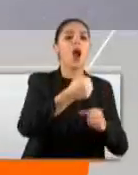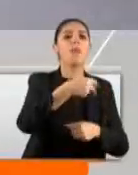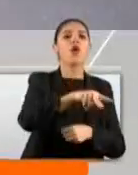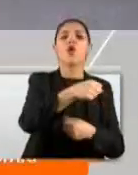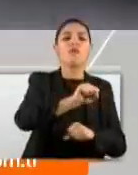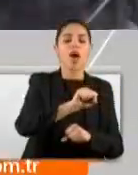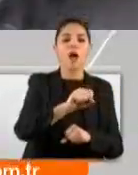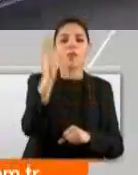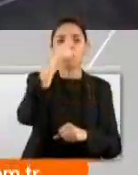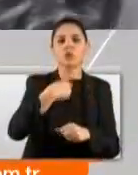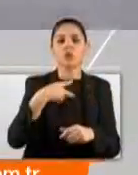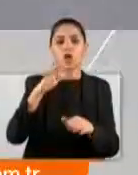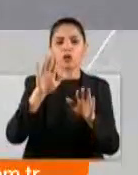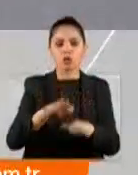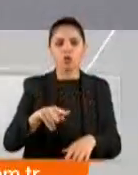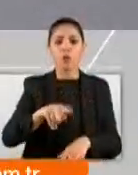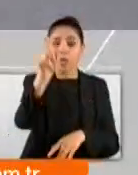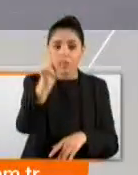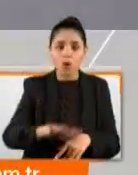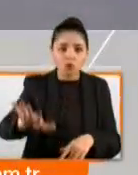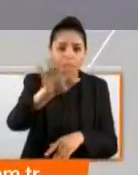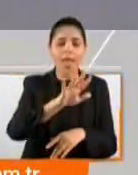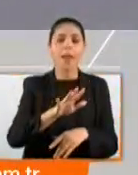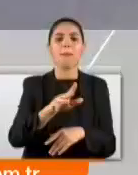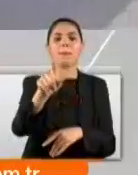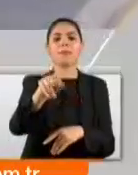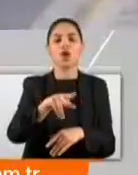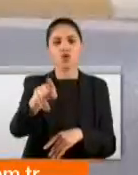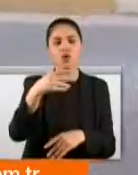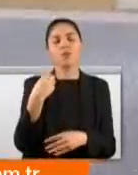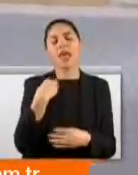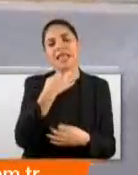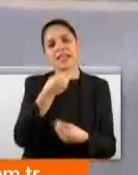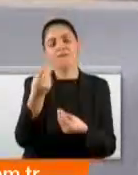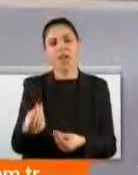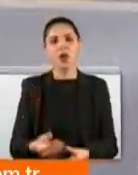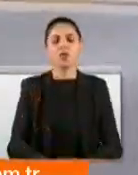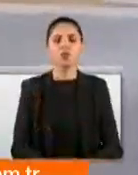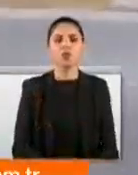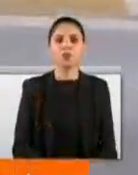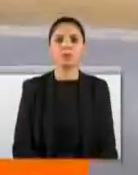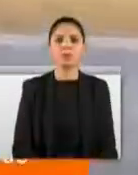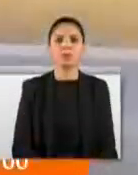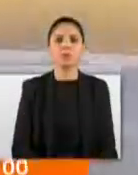Yaya geçidinde duruyoruz. Yayalar bizim önceliğimiz, onlarındır. Onlar mutlaka yayada yol veriyoruz.